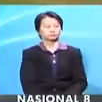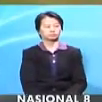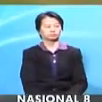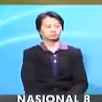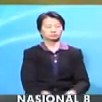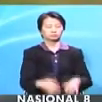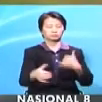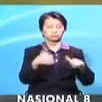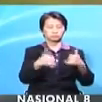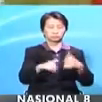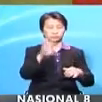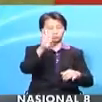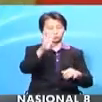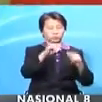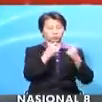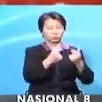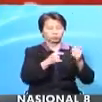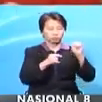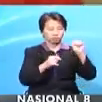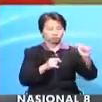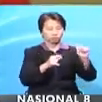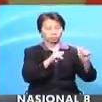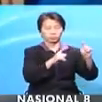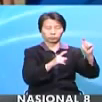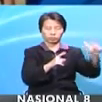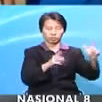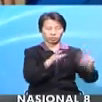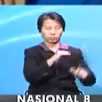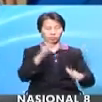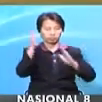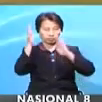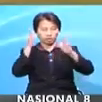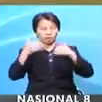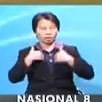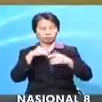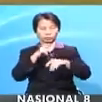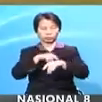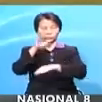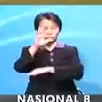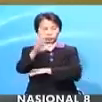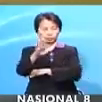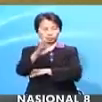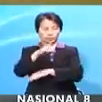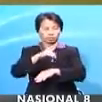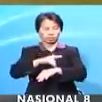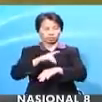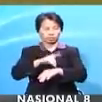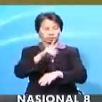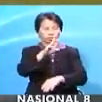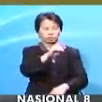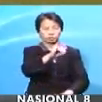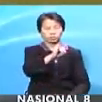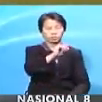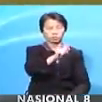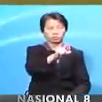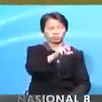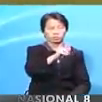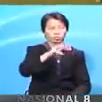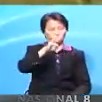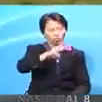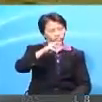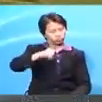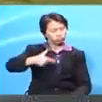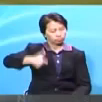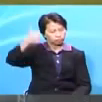perlawanan keempat kumpulan air diantara Timor Leste dengan Malaysia berlangsung pada waktu petang di stadion perbandaran Dili perlawanan wajib menang buat